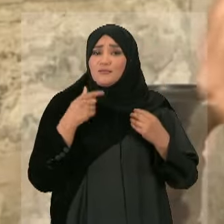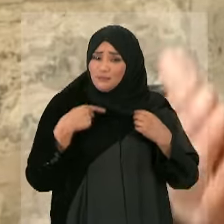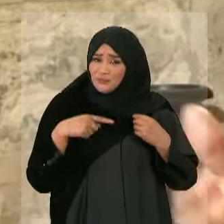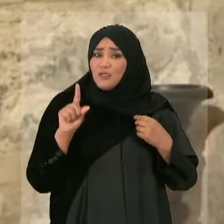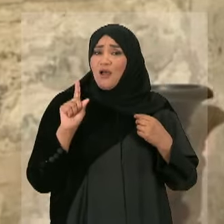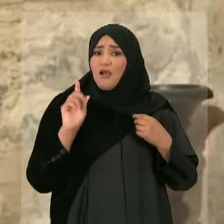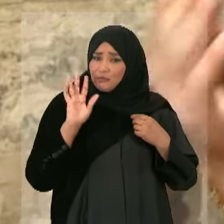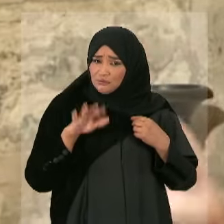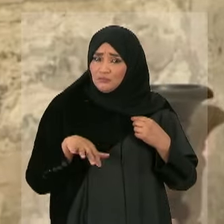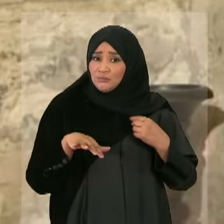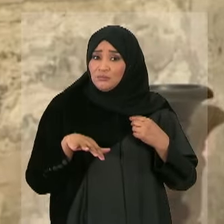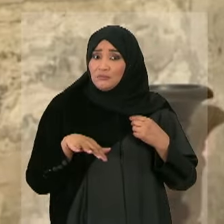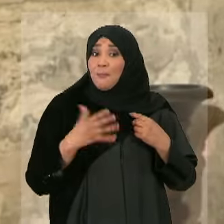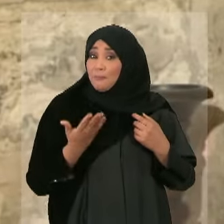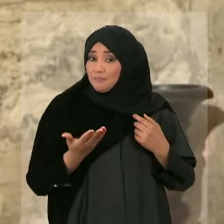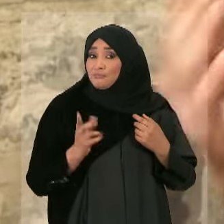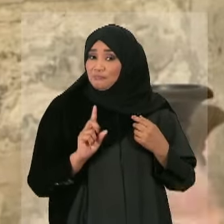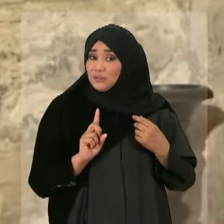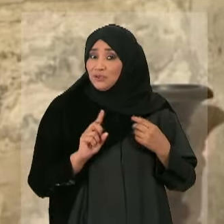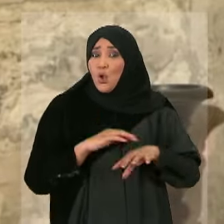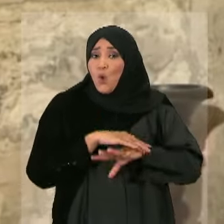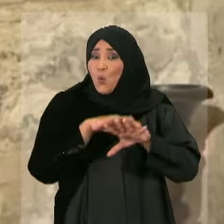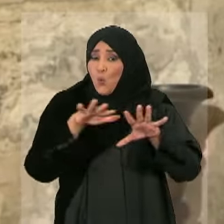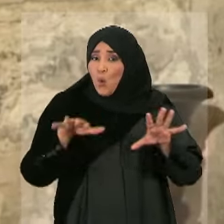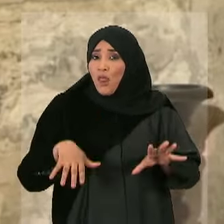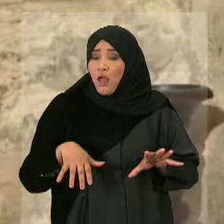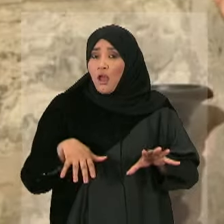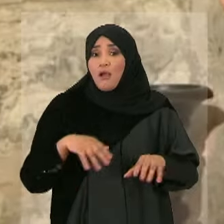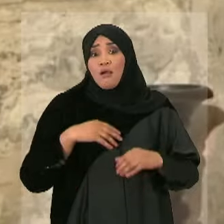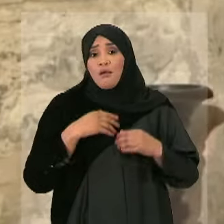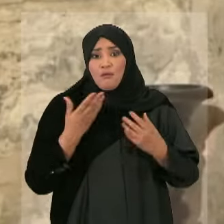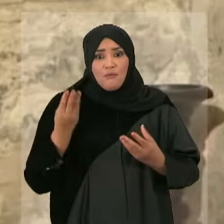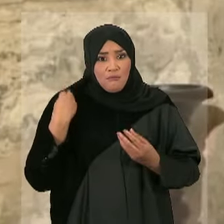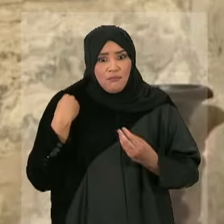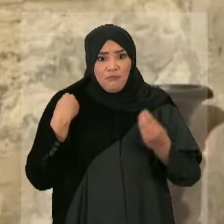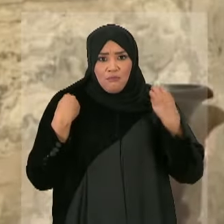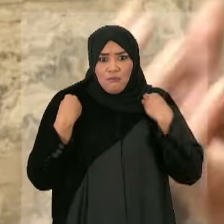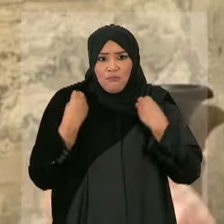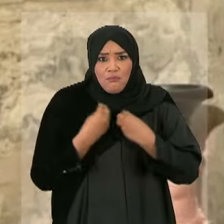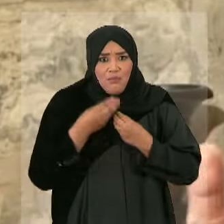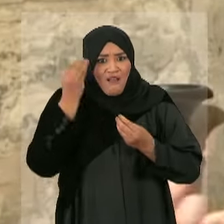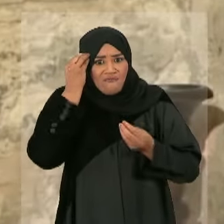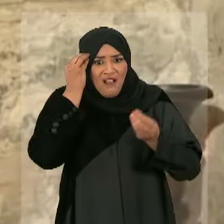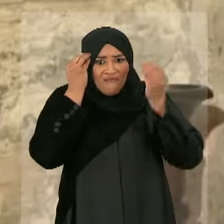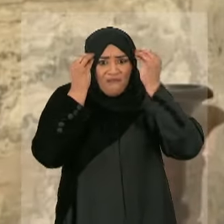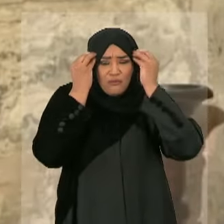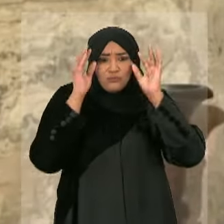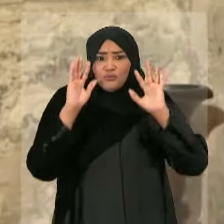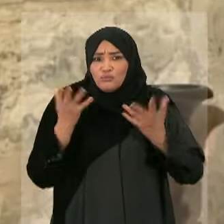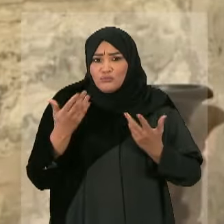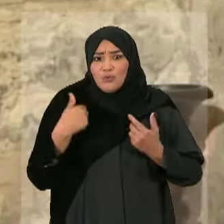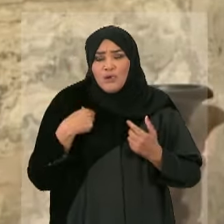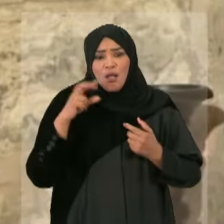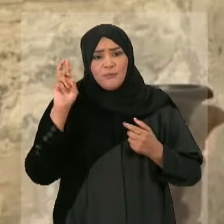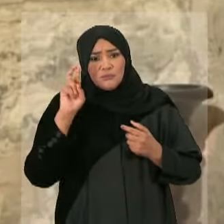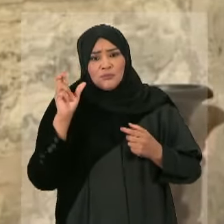من ممارسات دينه، من ألحانه، من رؤيا لهاي المواضيع.